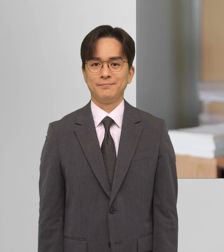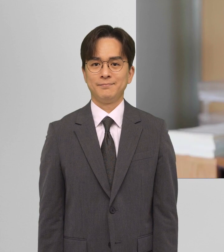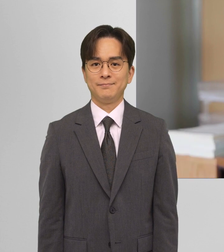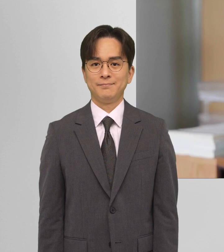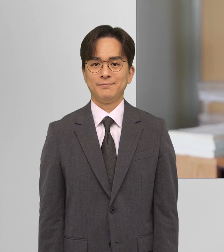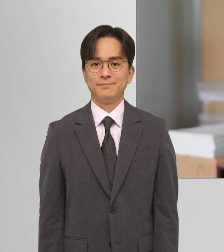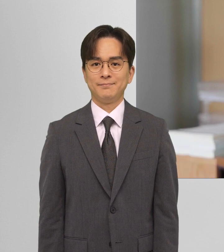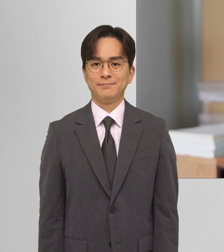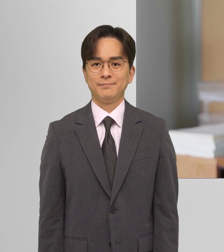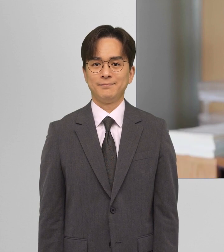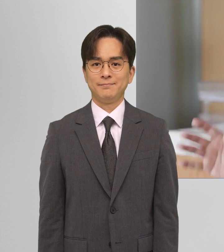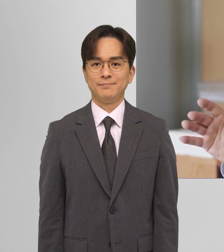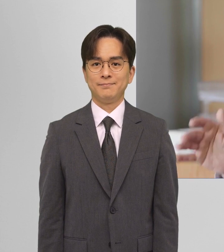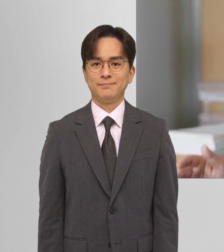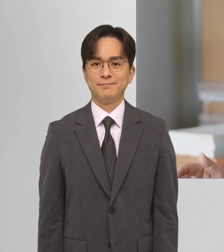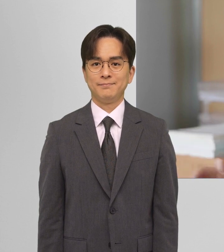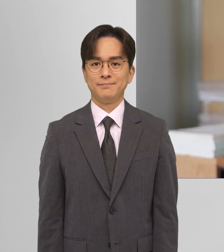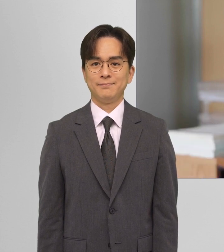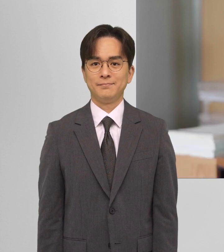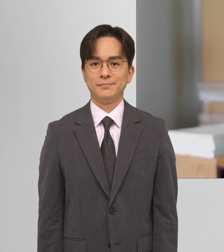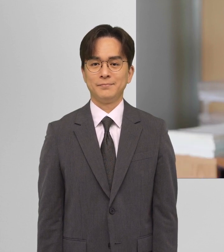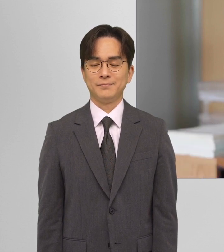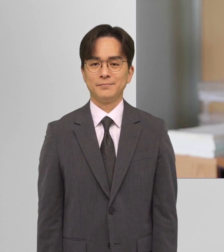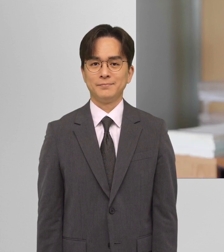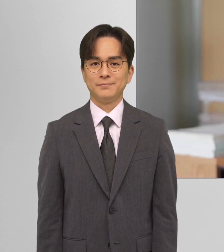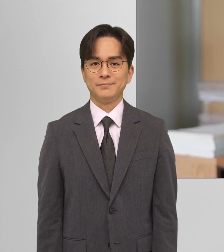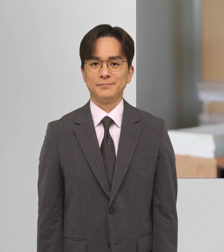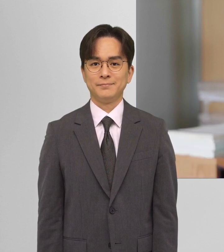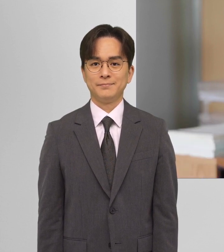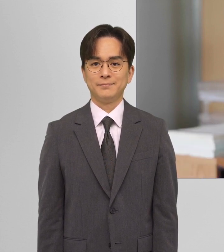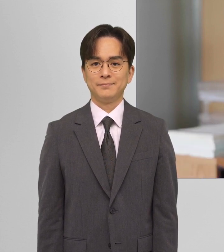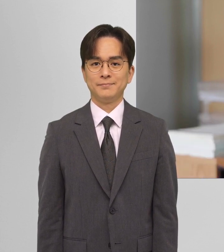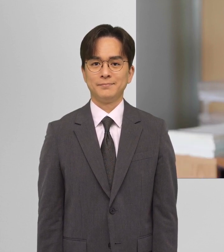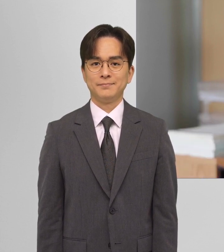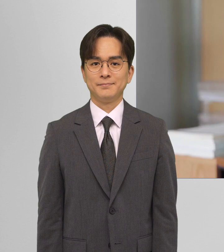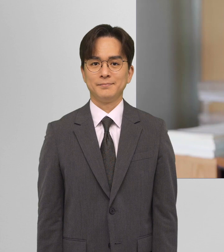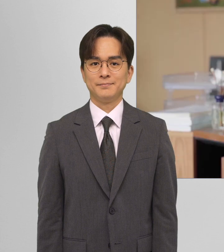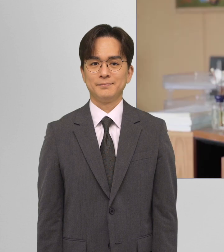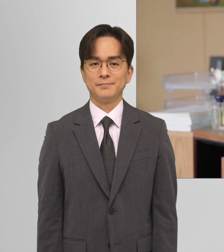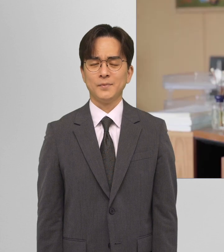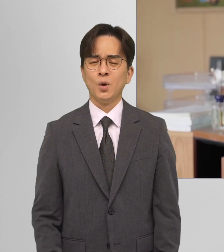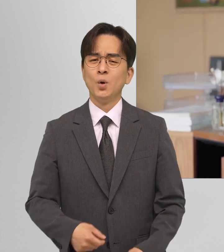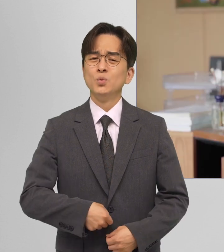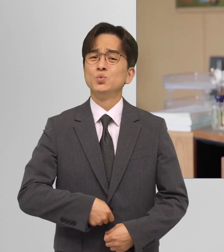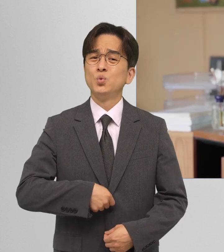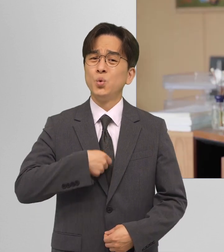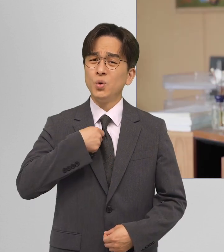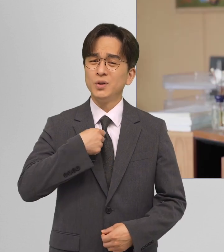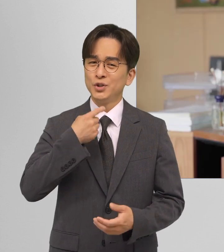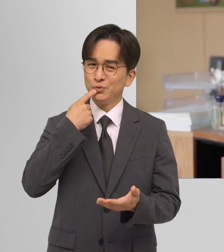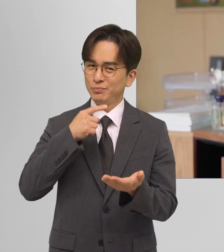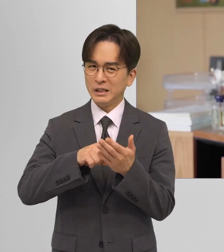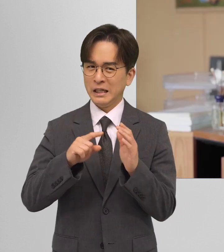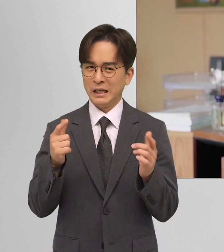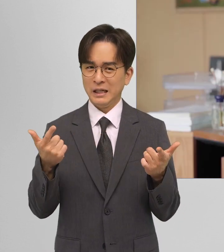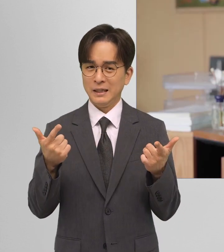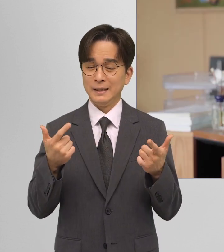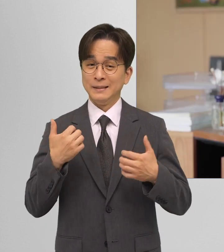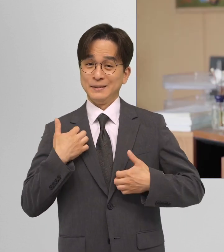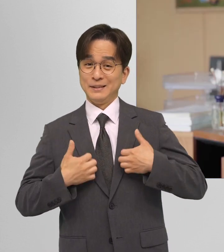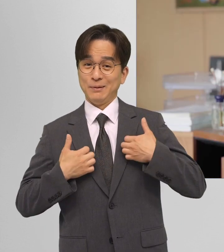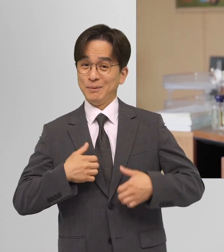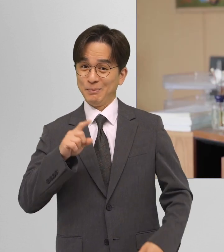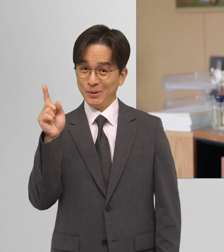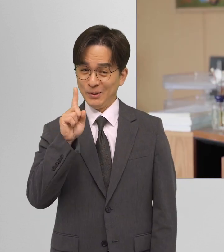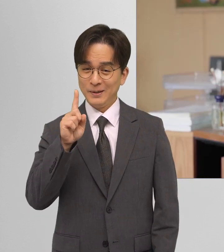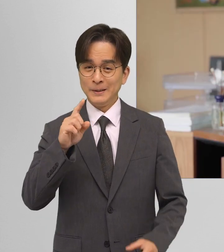시장에 아주 확실하게 진입할 수 있지 않을까. 그 진입하는 것이 굉장히 어렵습니다. 그런 말이